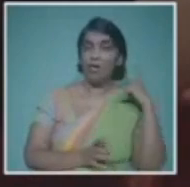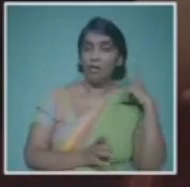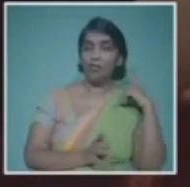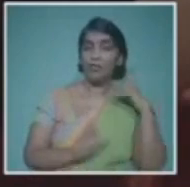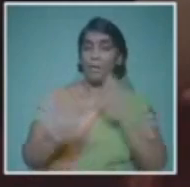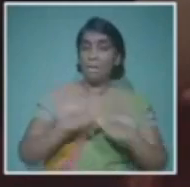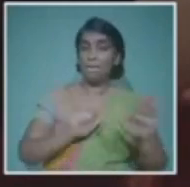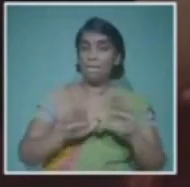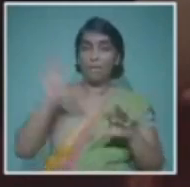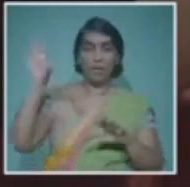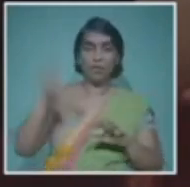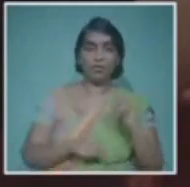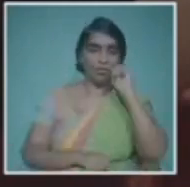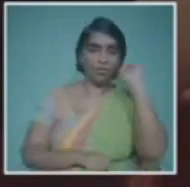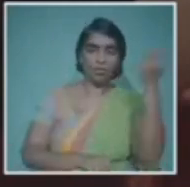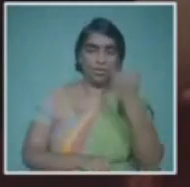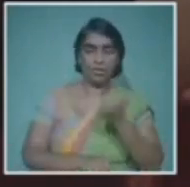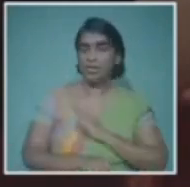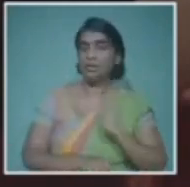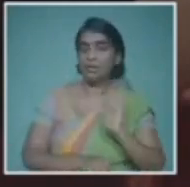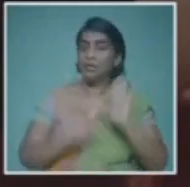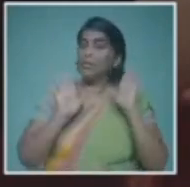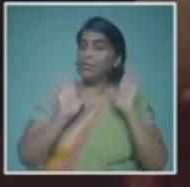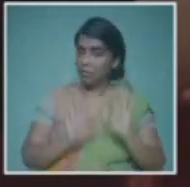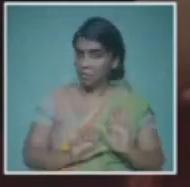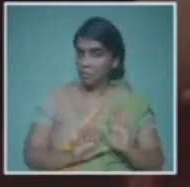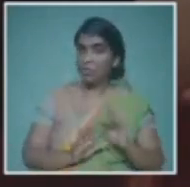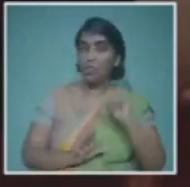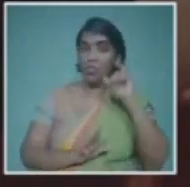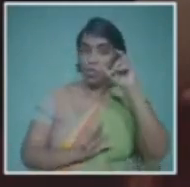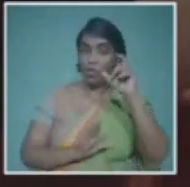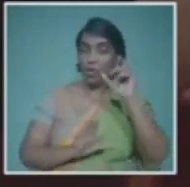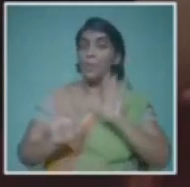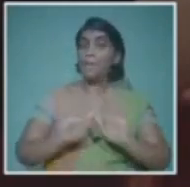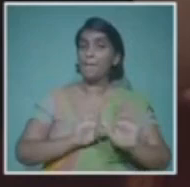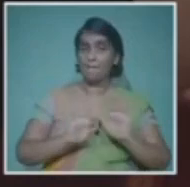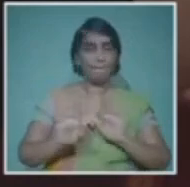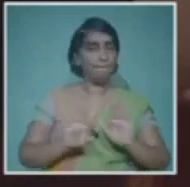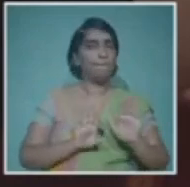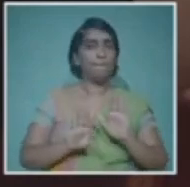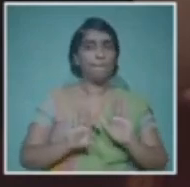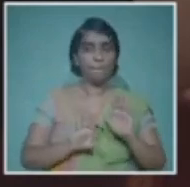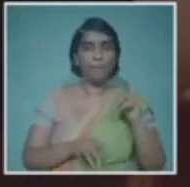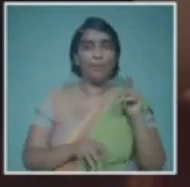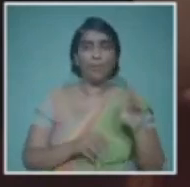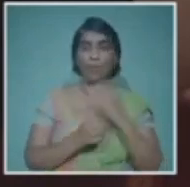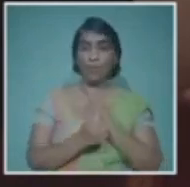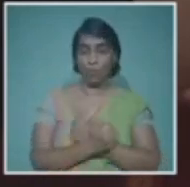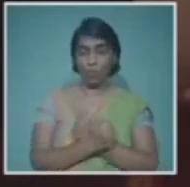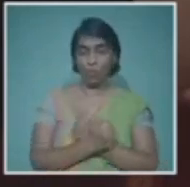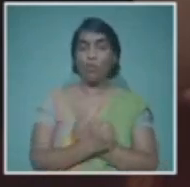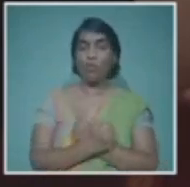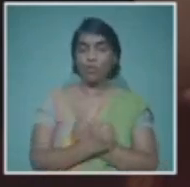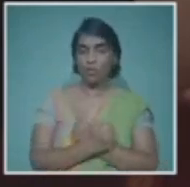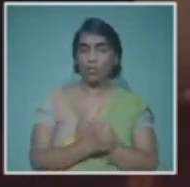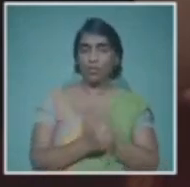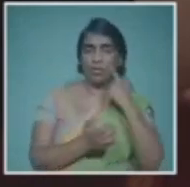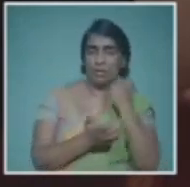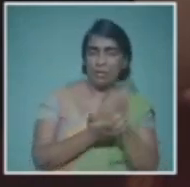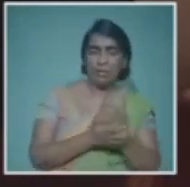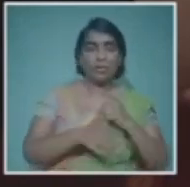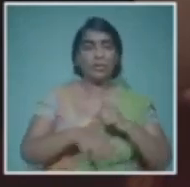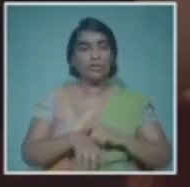පාලනයට ගෙනීම ජනප්‍රිය නැහැ කාගෙත්. නමුත් කොළඹ පාලනය කරන්නට පොලිසිය අවමානයට පත් වුණු